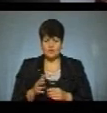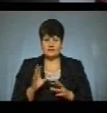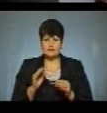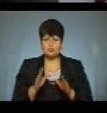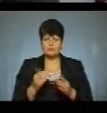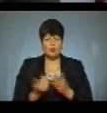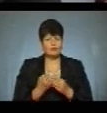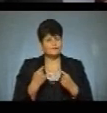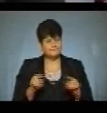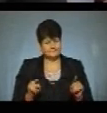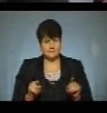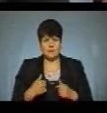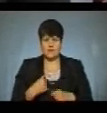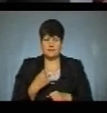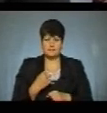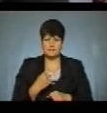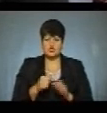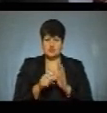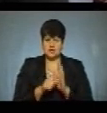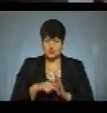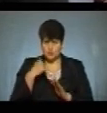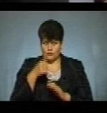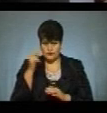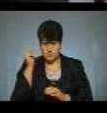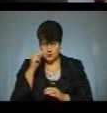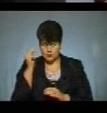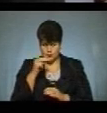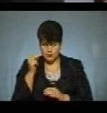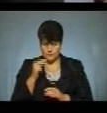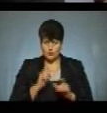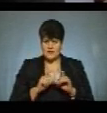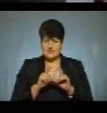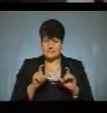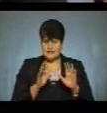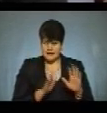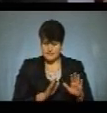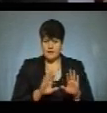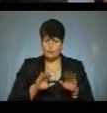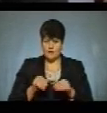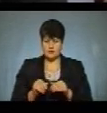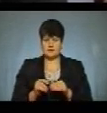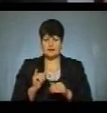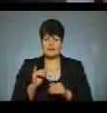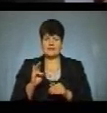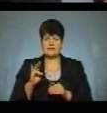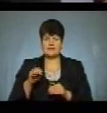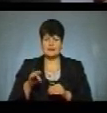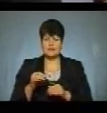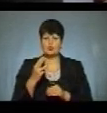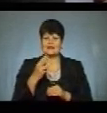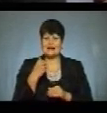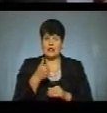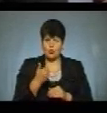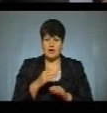так. Ми 6 років проходимо навчання в університеті, після цього ми проходимо інтернатуру 3 роки,